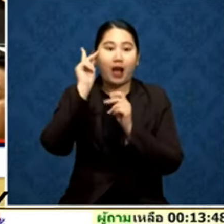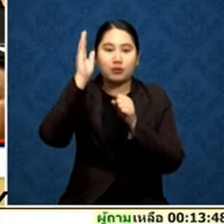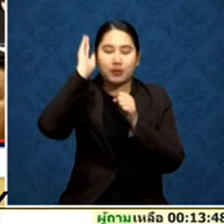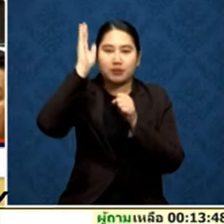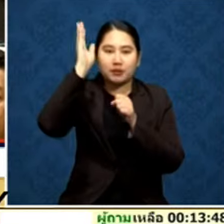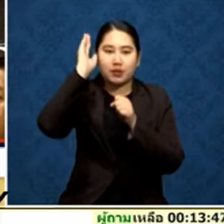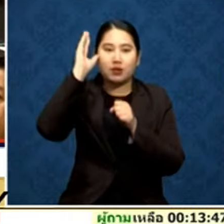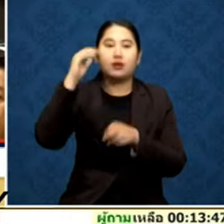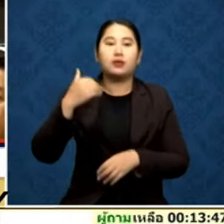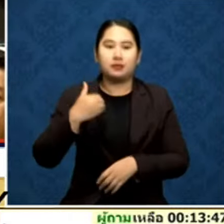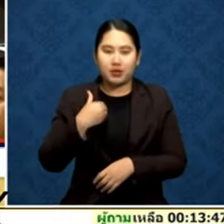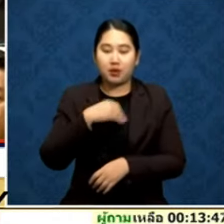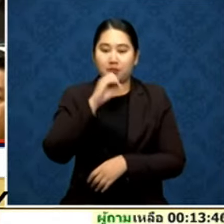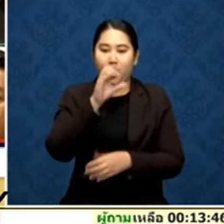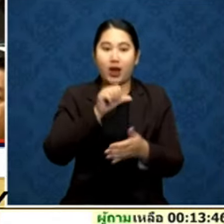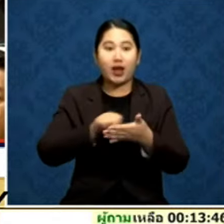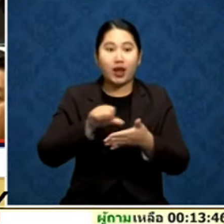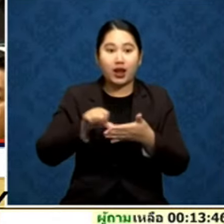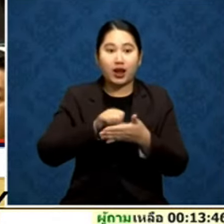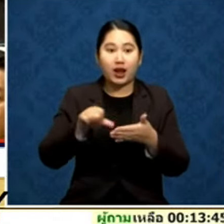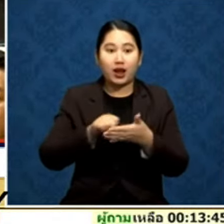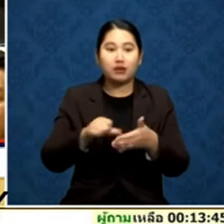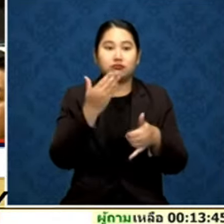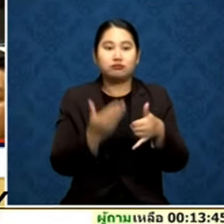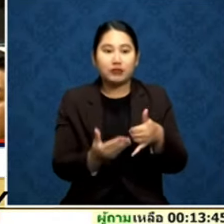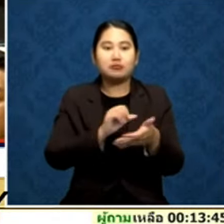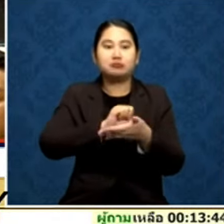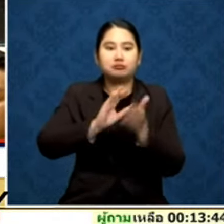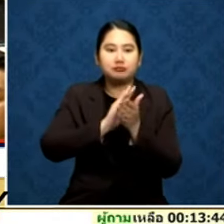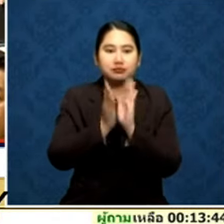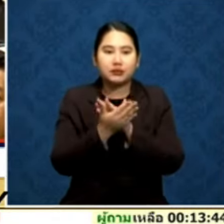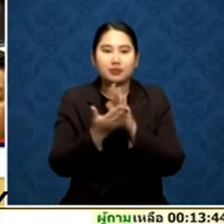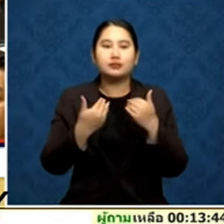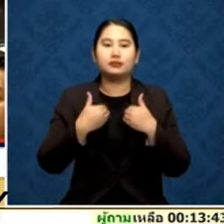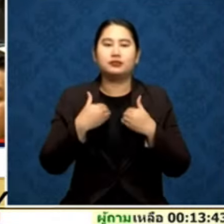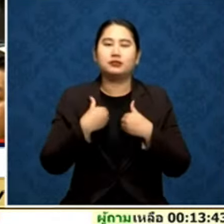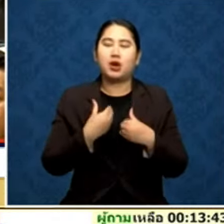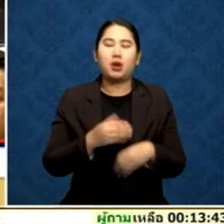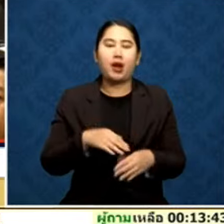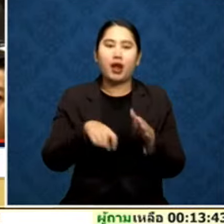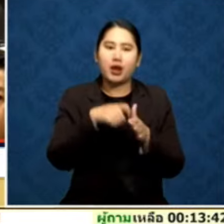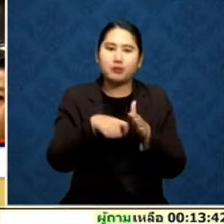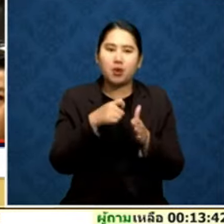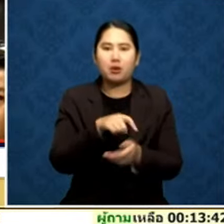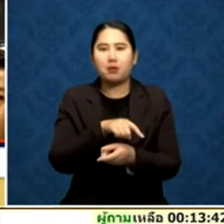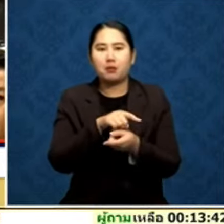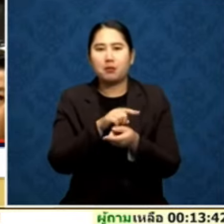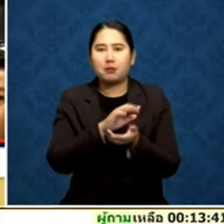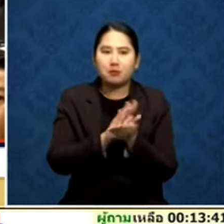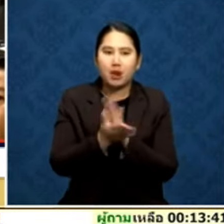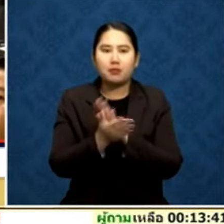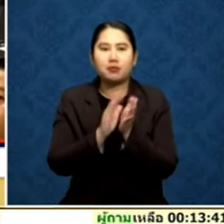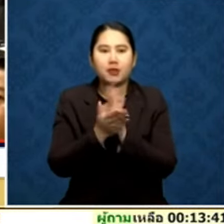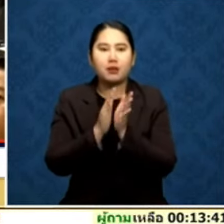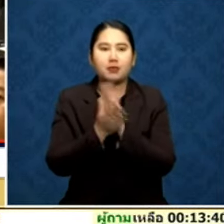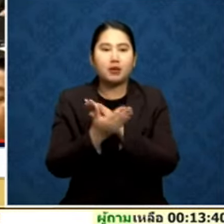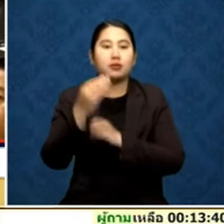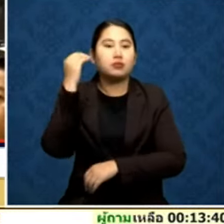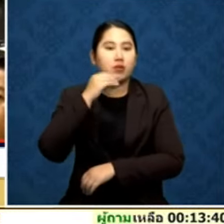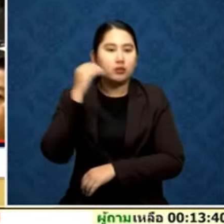ที่มีการปรับแก้เงื่อนไขนะคะมีเงื่อนไขเพิ่มเติมออกมามากมายเปลี่ยนไปเปลี่ยนมาตลอดเวลาน